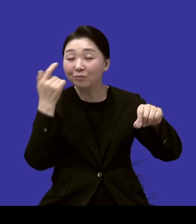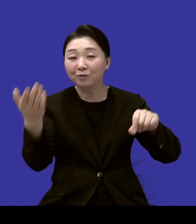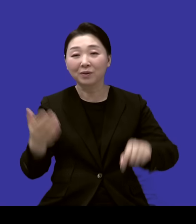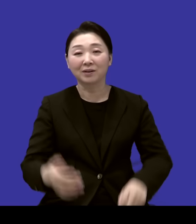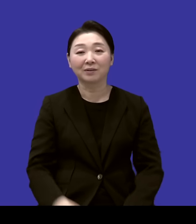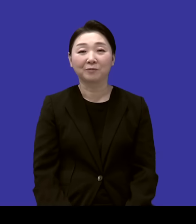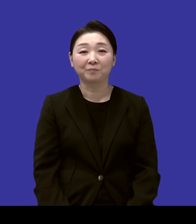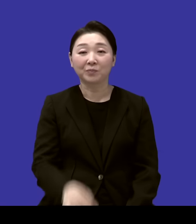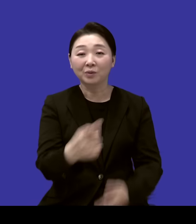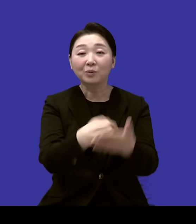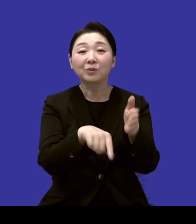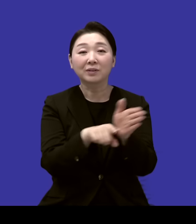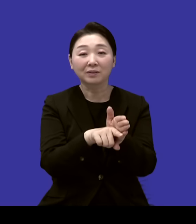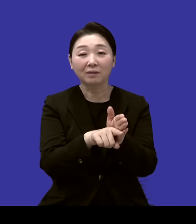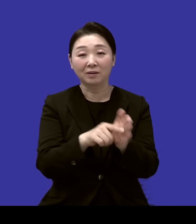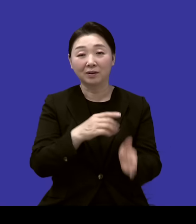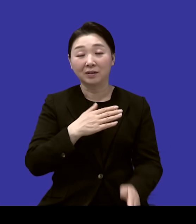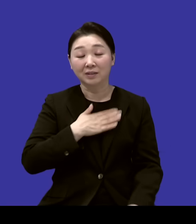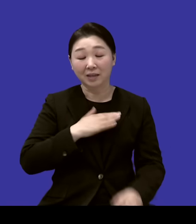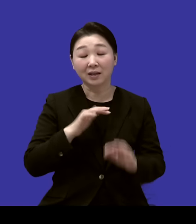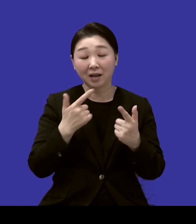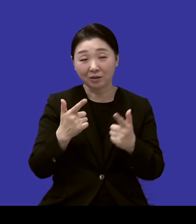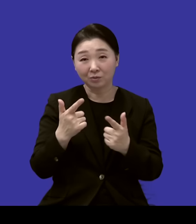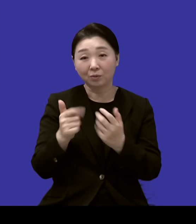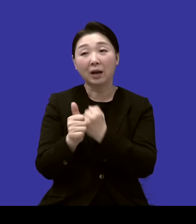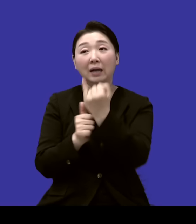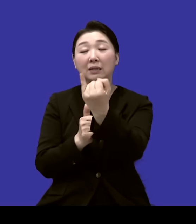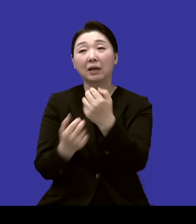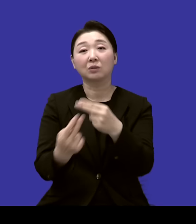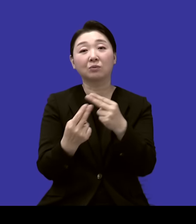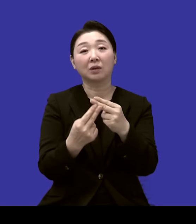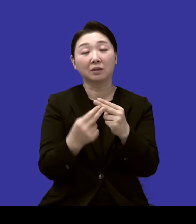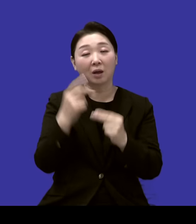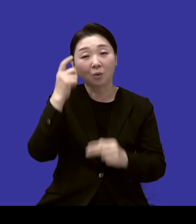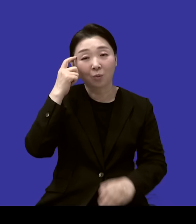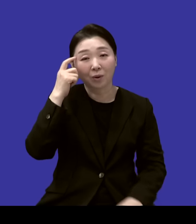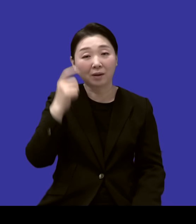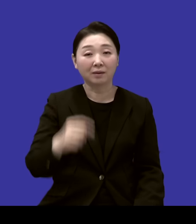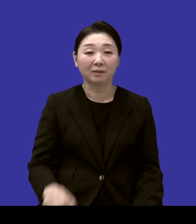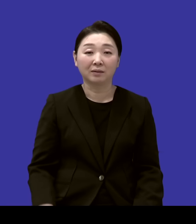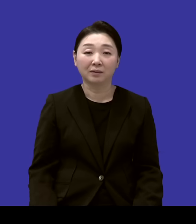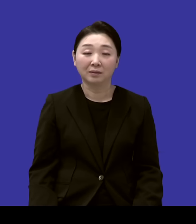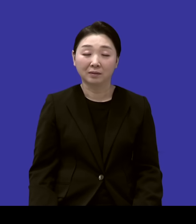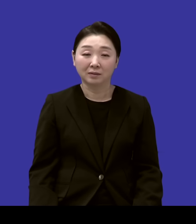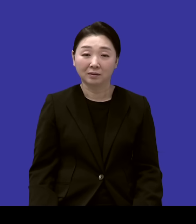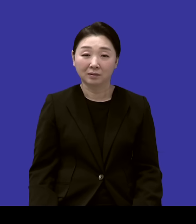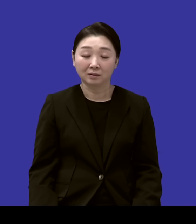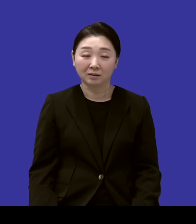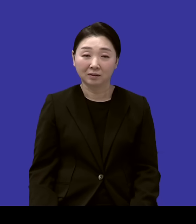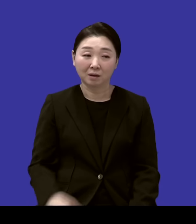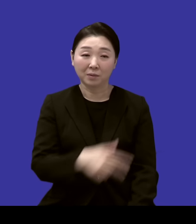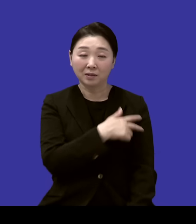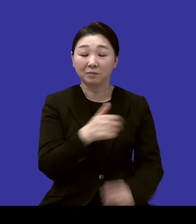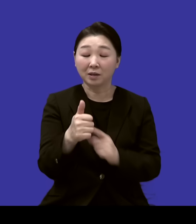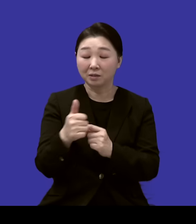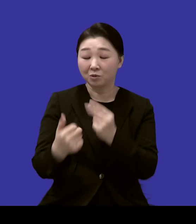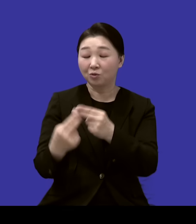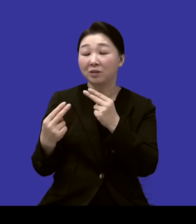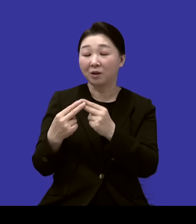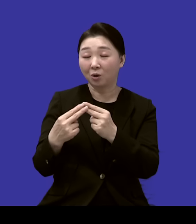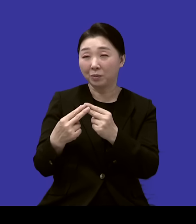물으니까 너를 위해서 내가 아니라 아내가 모았다. 왜냐하면 그 집사님이 모았다고 하면 제가 아마 안 받을